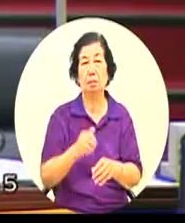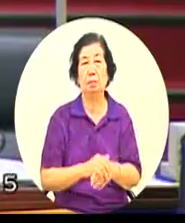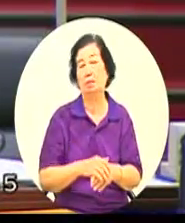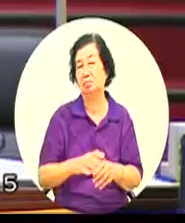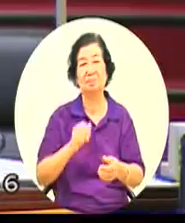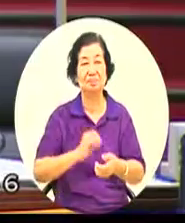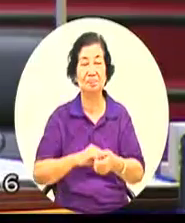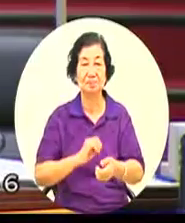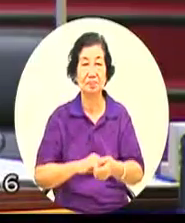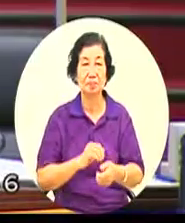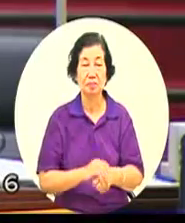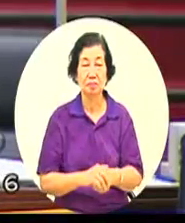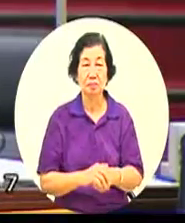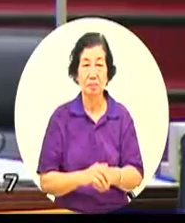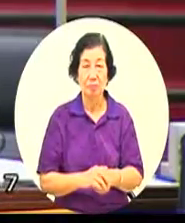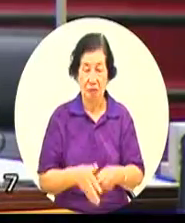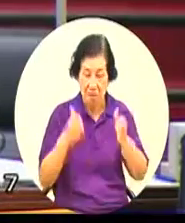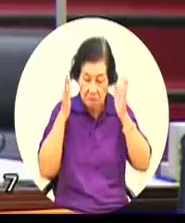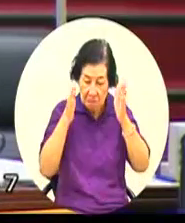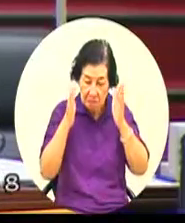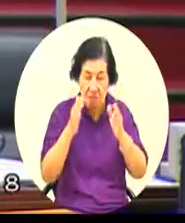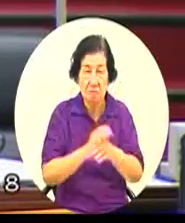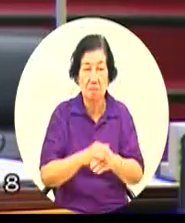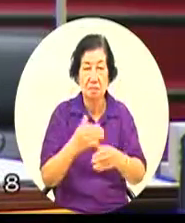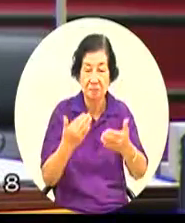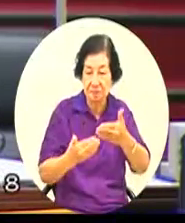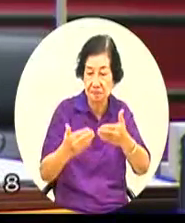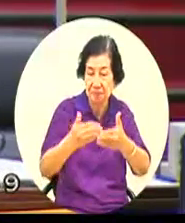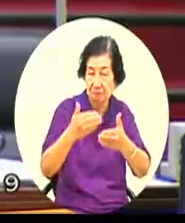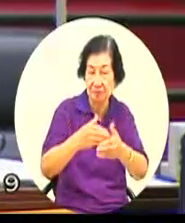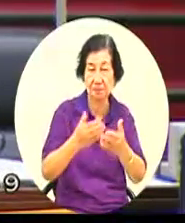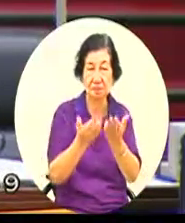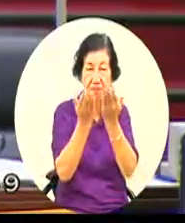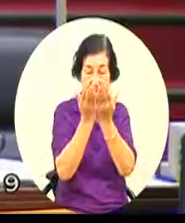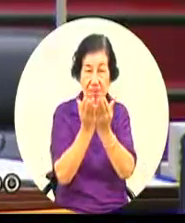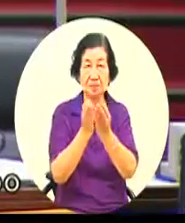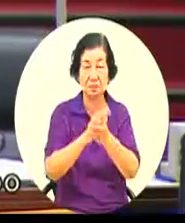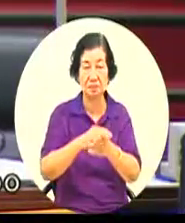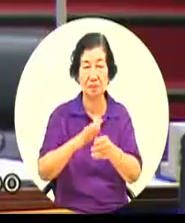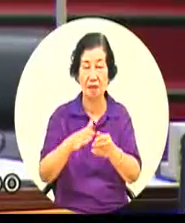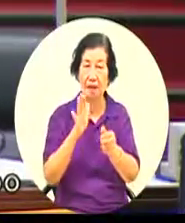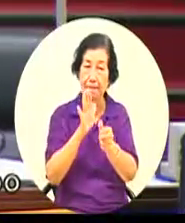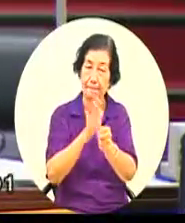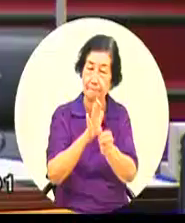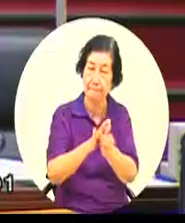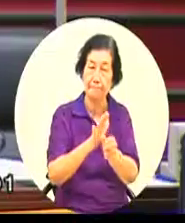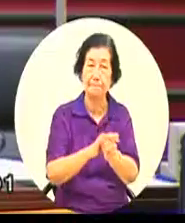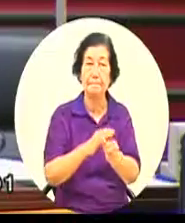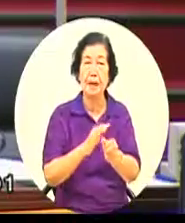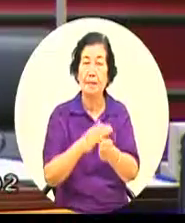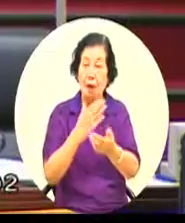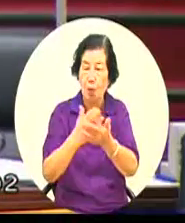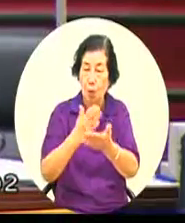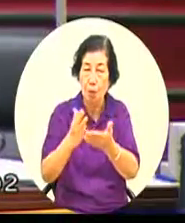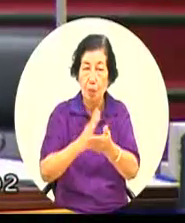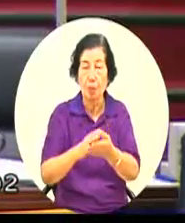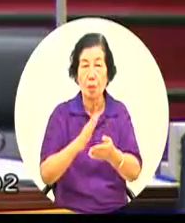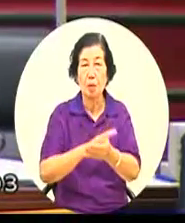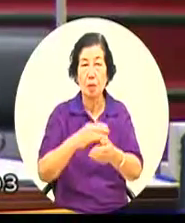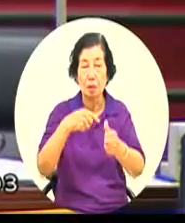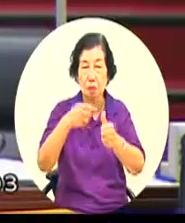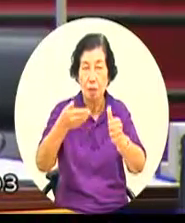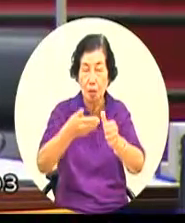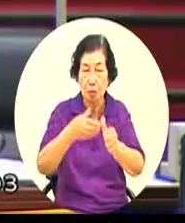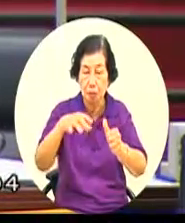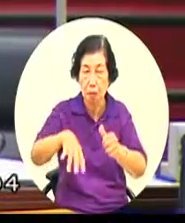要正视升学的问题啊，才有办法呢解决教育的问题。所以今天呢，我来讲教育现场，